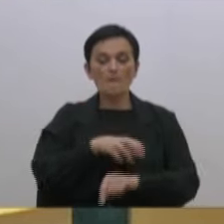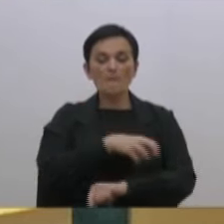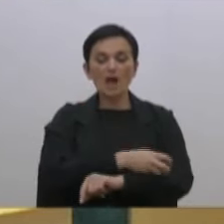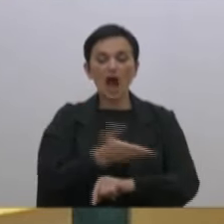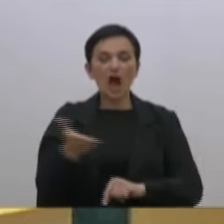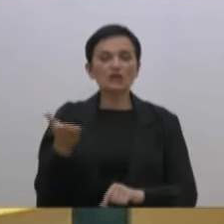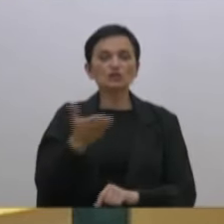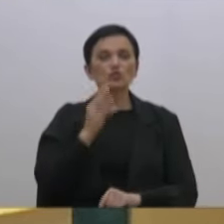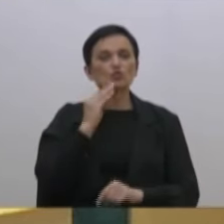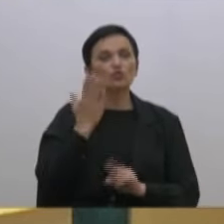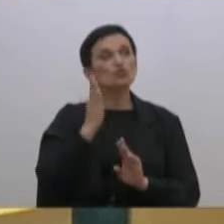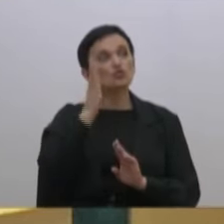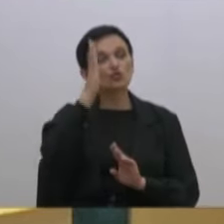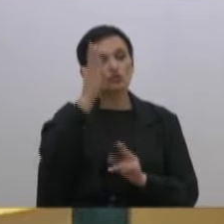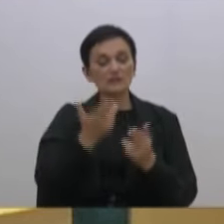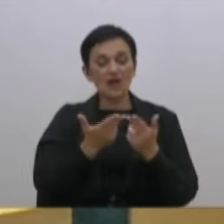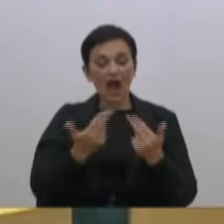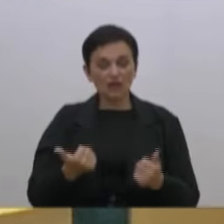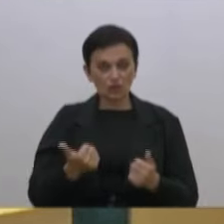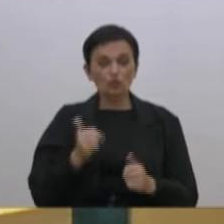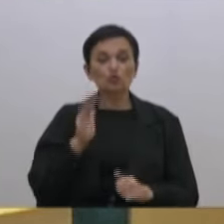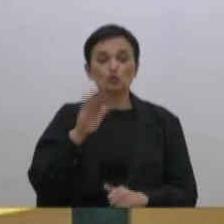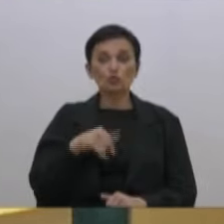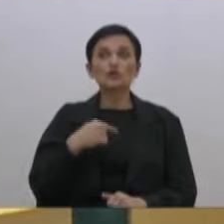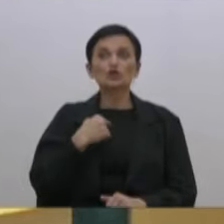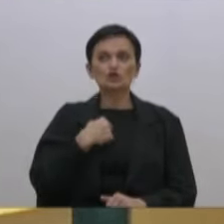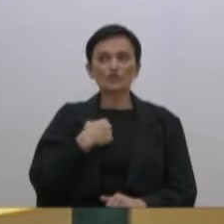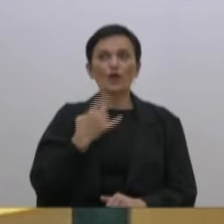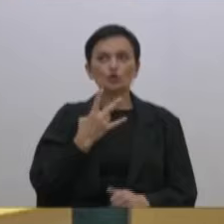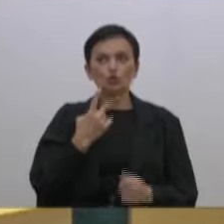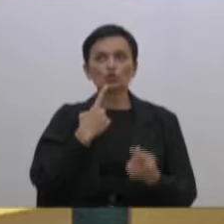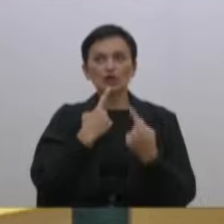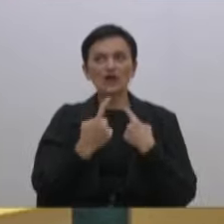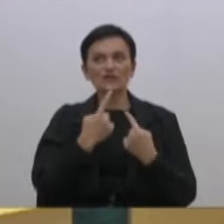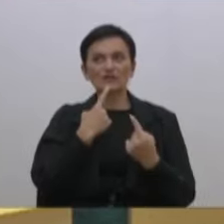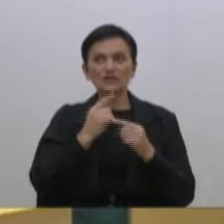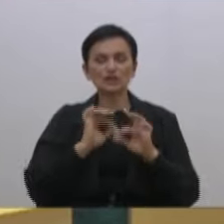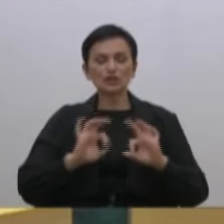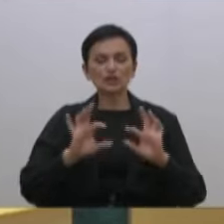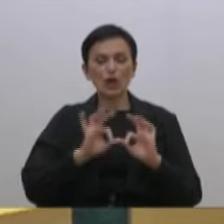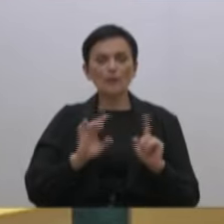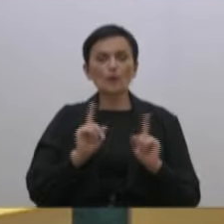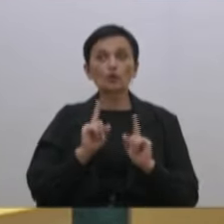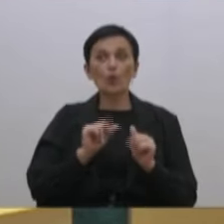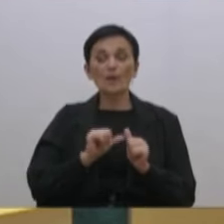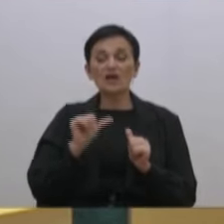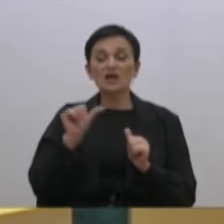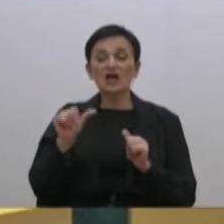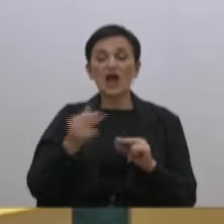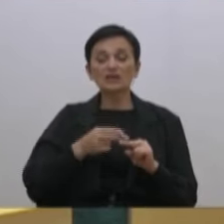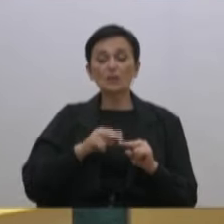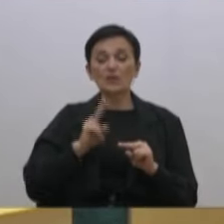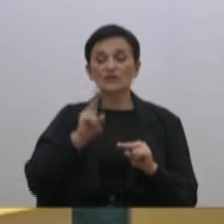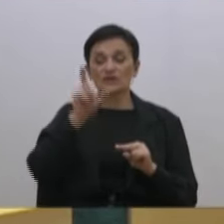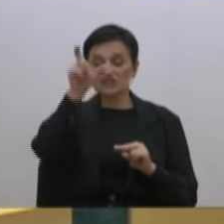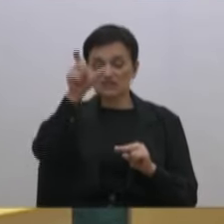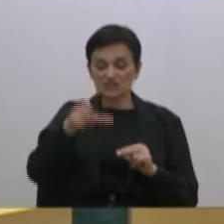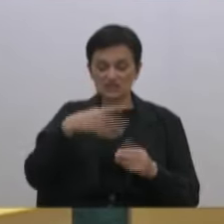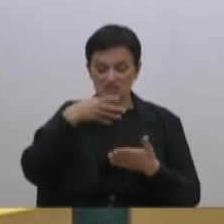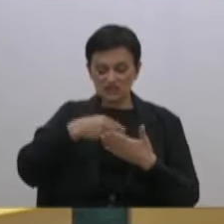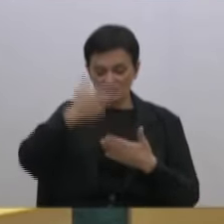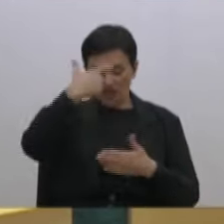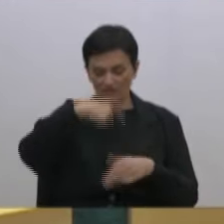მე აღიარებენ თუმცა ჩვენ ამაზე უნდა ვილაპარაკოთ იმისათვის რომ გარდა იმისა რომ იგრძნობს ვიღაცა თავის თავზე